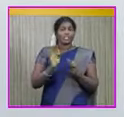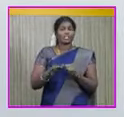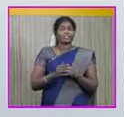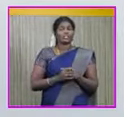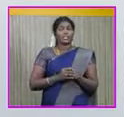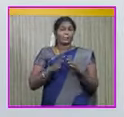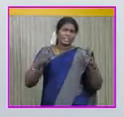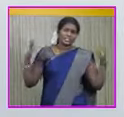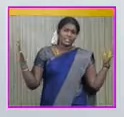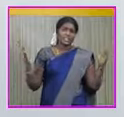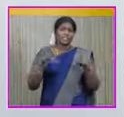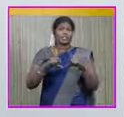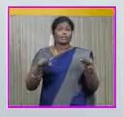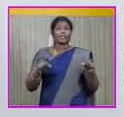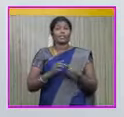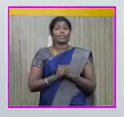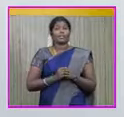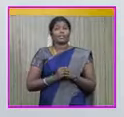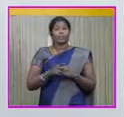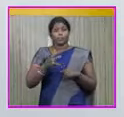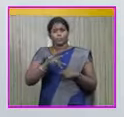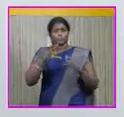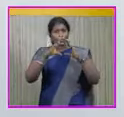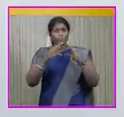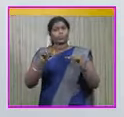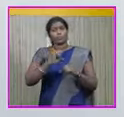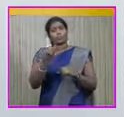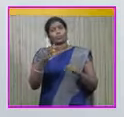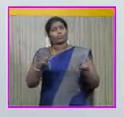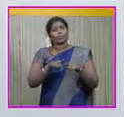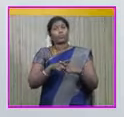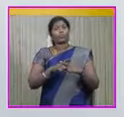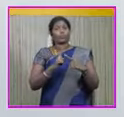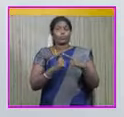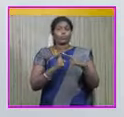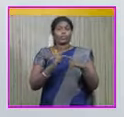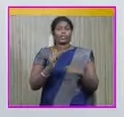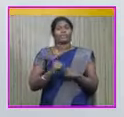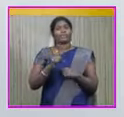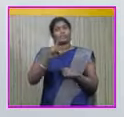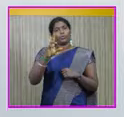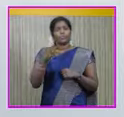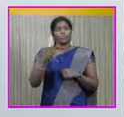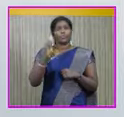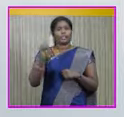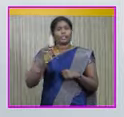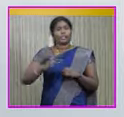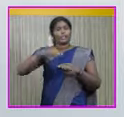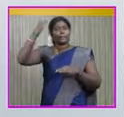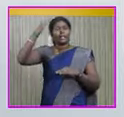எவ்வளோ பெருசாக இருந்தாலும் சரி, மூன்று கோணங்களை கூட்டினீங்கன்னா கண்டிப்பாக உங்களுக்கு எவ்வளோ தான் வரும்? 180 டிகிரி தான் வரும். அதுக்கு மேலே